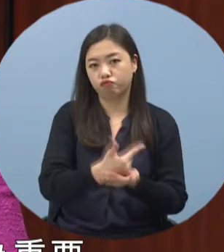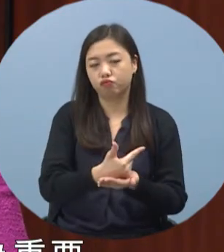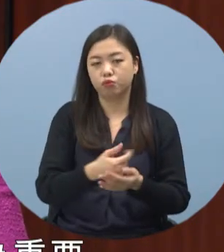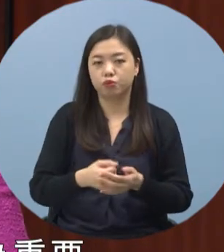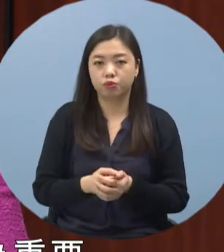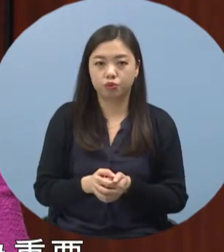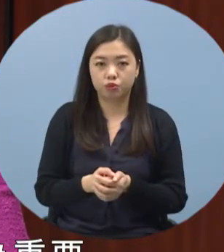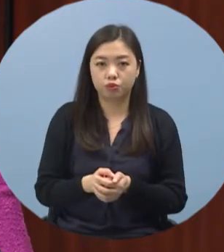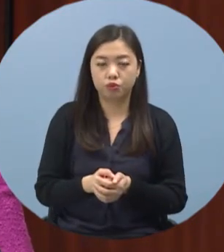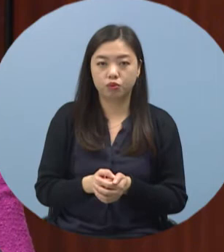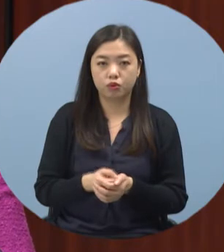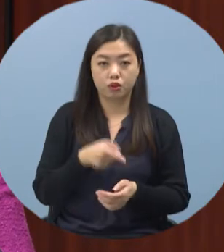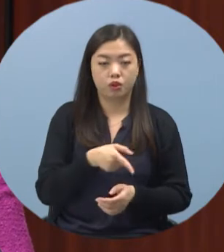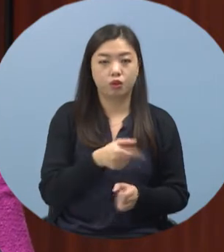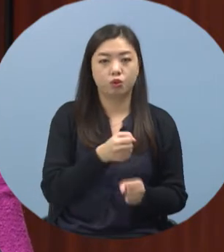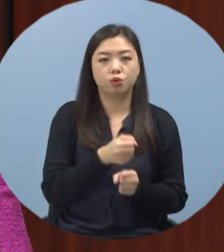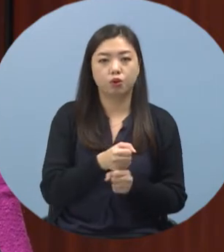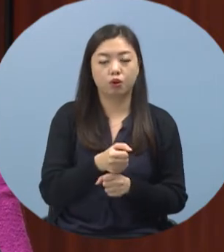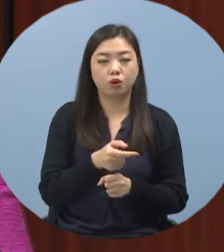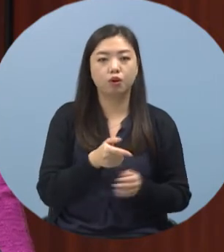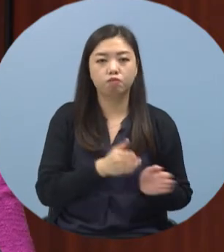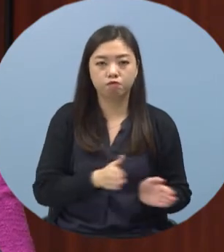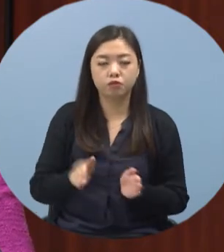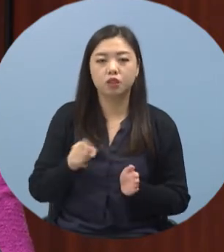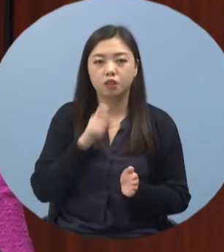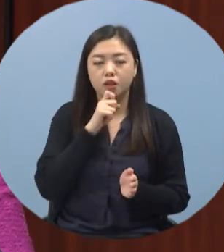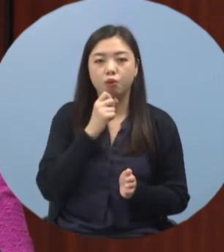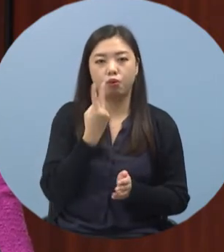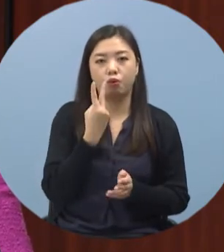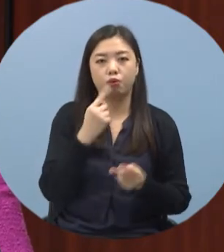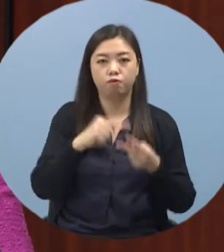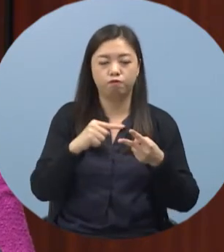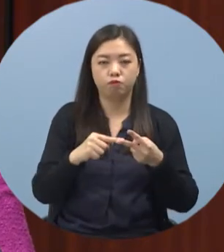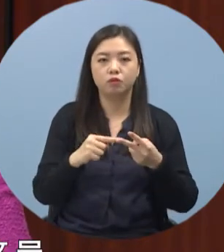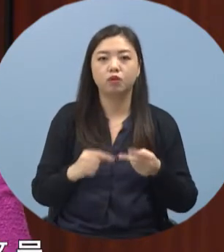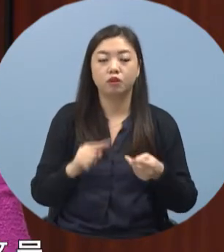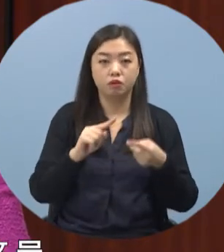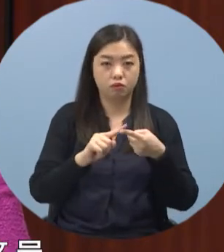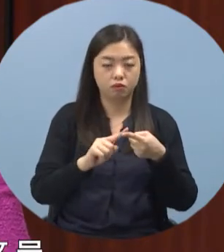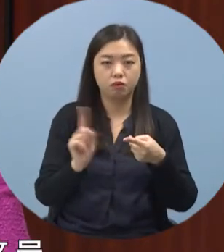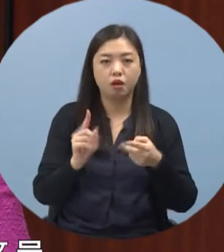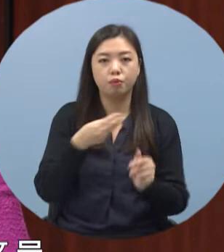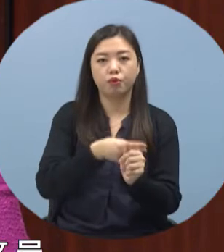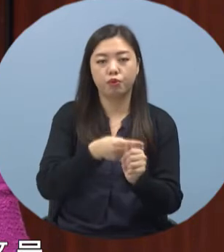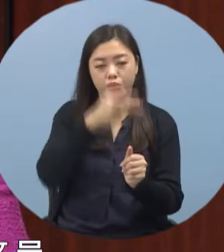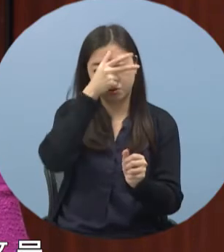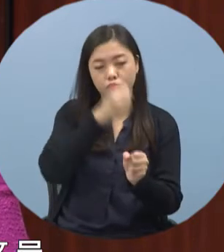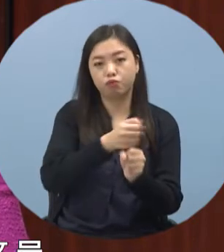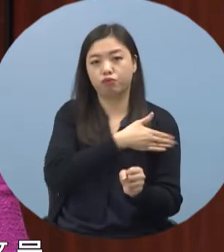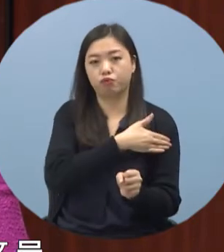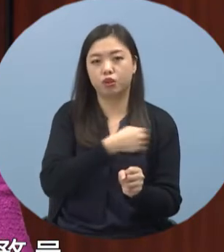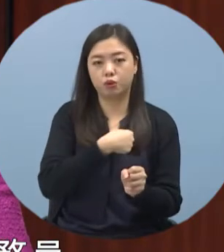要。在這個工作那方面，起碼有以下兩個方向。一個方向當然是培養公務